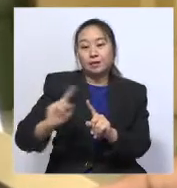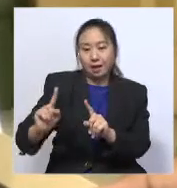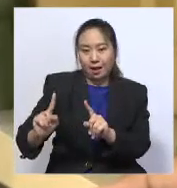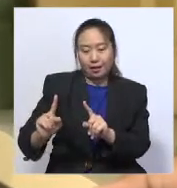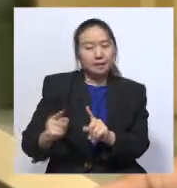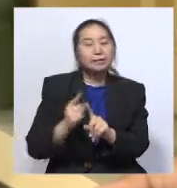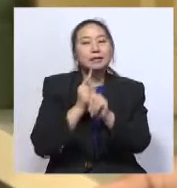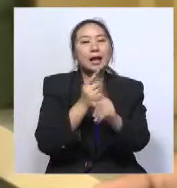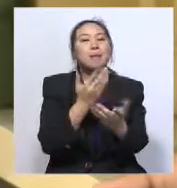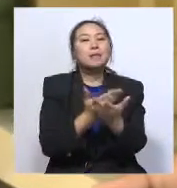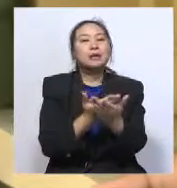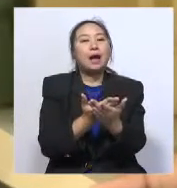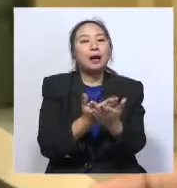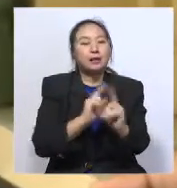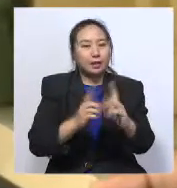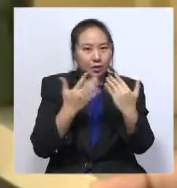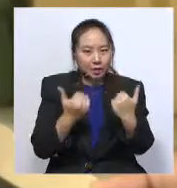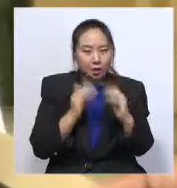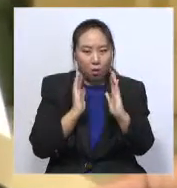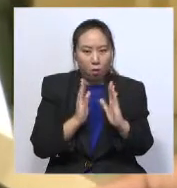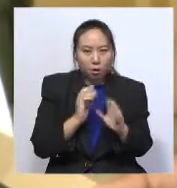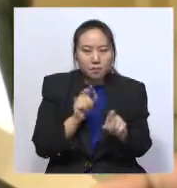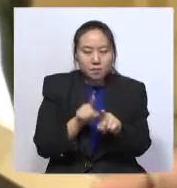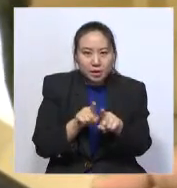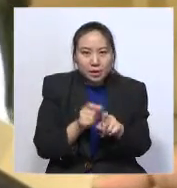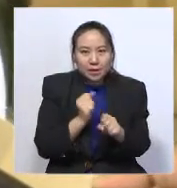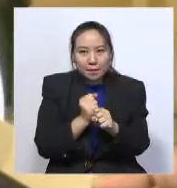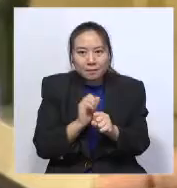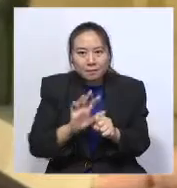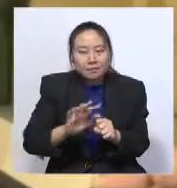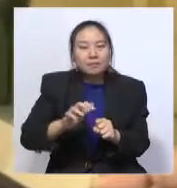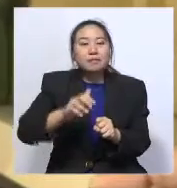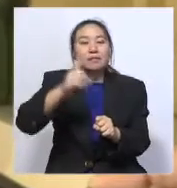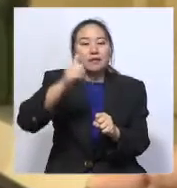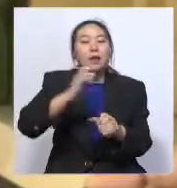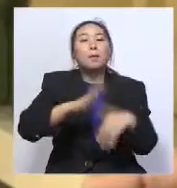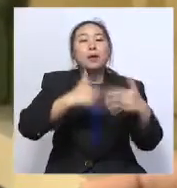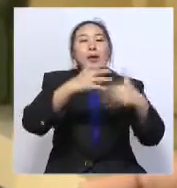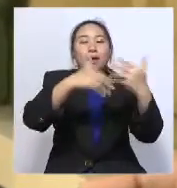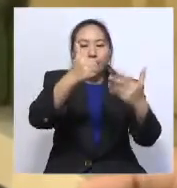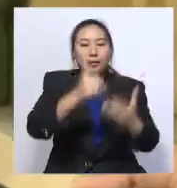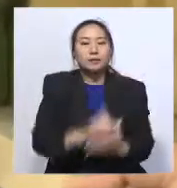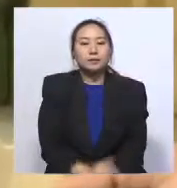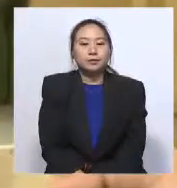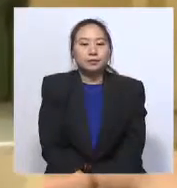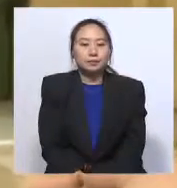ม็ดเงินที่มีแต่อย่างน้อยก็ทำให้คนขยับตัวได้มากขึ้นหน่อยหนึ่งรายการก็พัฒนาขึ้น